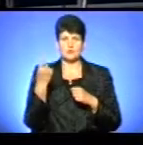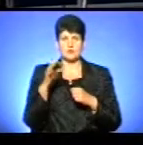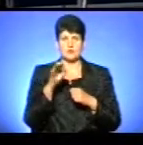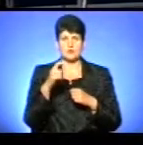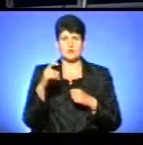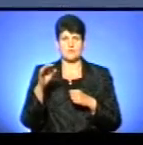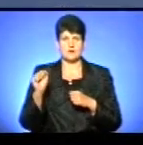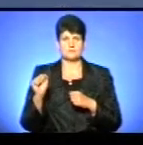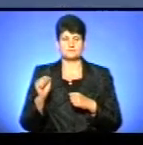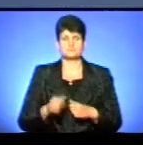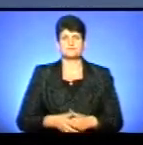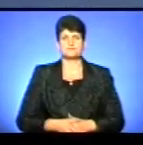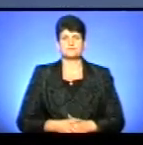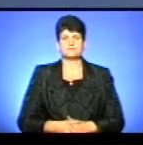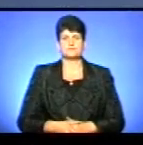Хома.